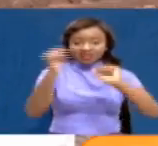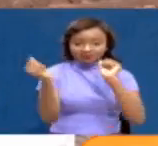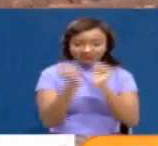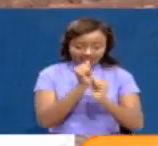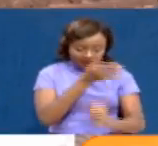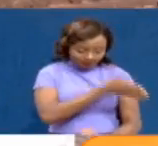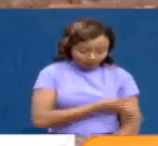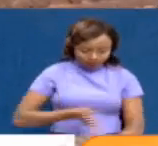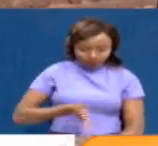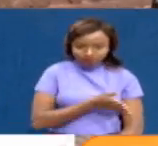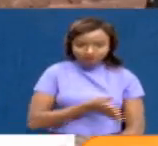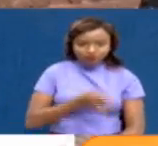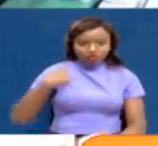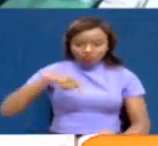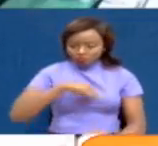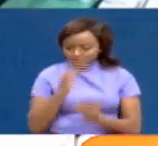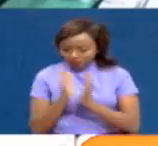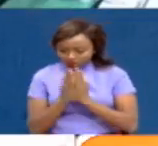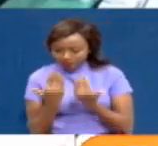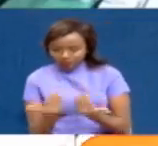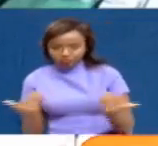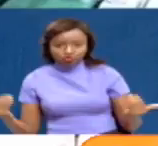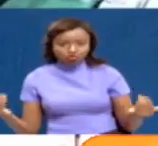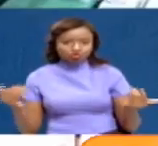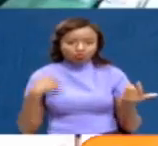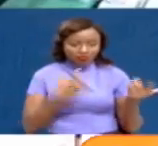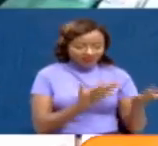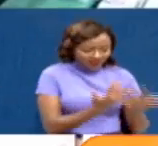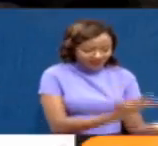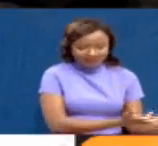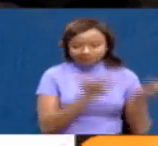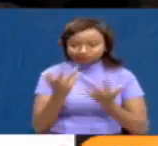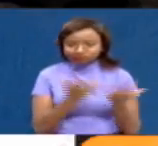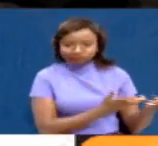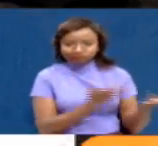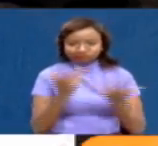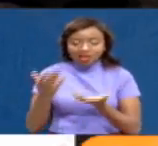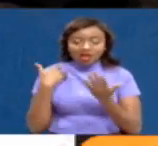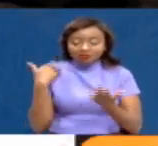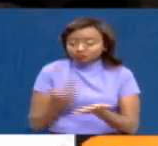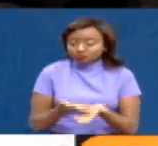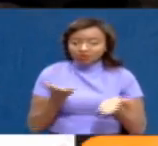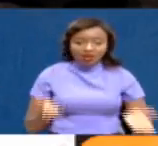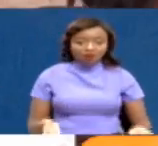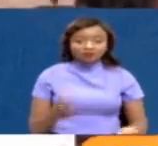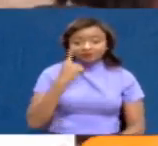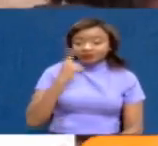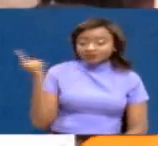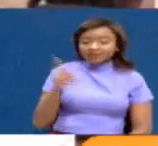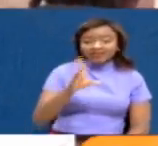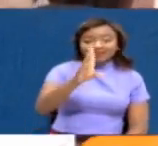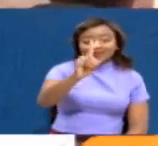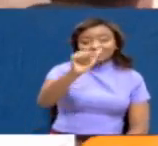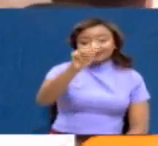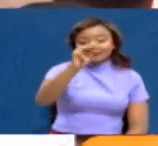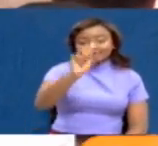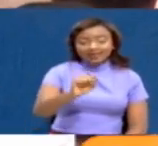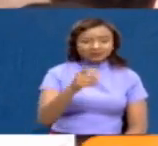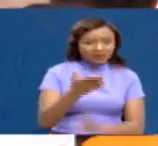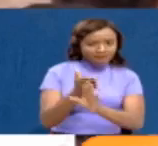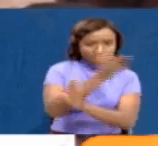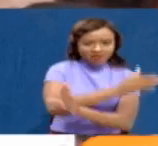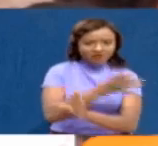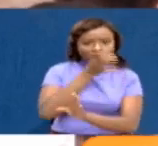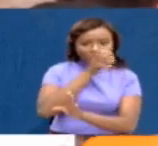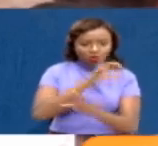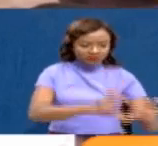na watoto, tukaanza kubeba vyombo kuondoka mpaka saa hii. Na hizi dam siku hizi tunashindwa nazo. Zamani